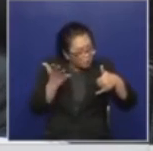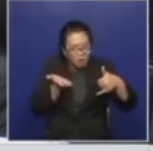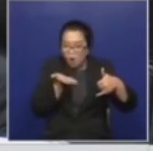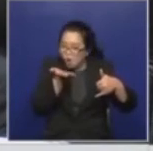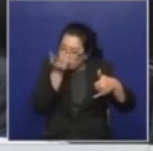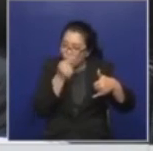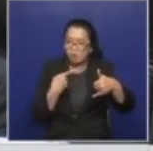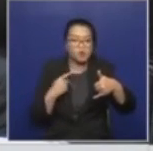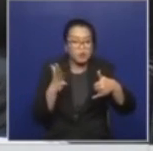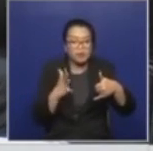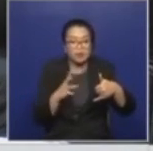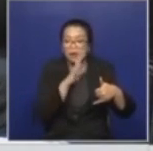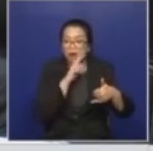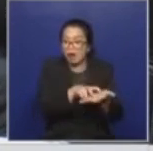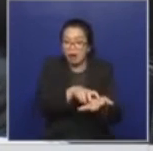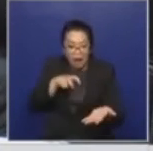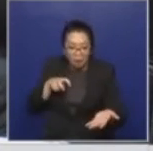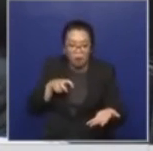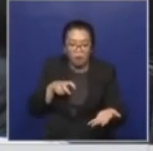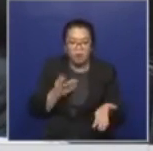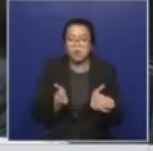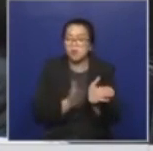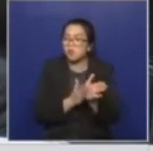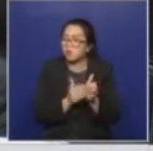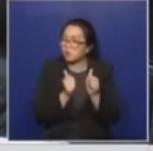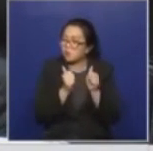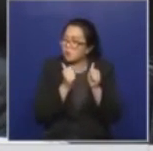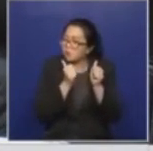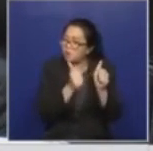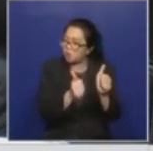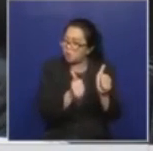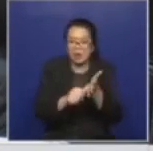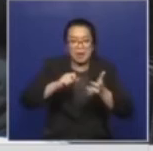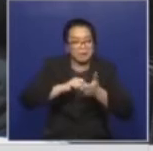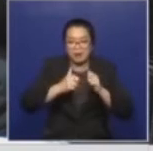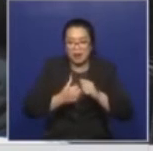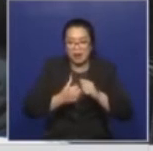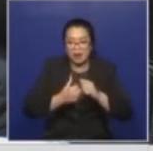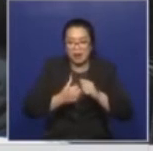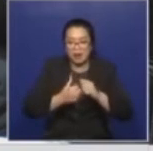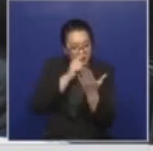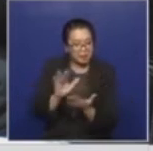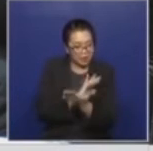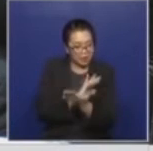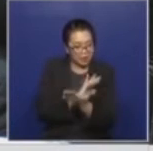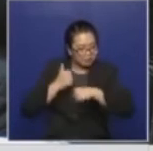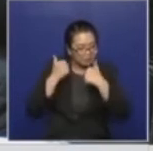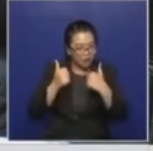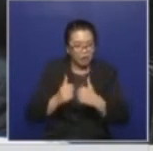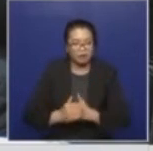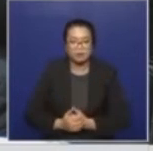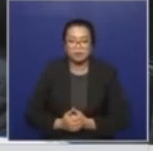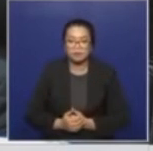านะครับท่านจะรับการยกย่องว่าเป็นวีรบุรุษที่แก้ปัญหากับประเทศชาติบ้านเมืองได้ท่านประธานที่เค